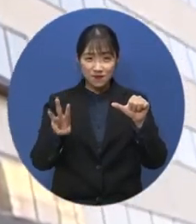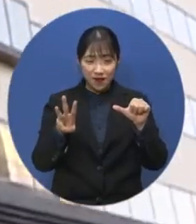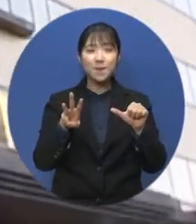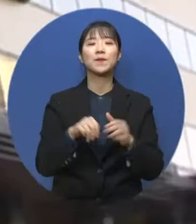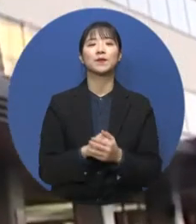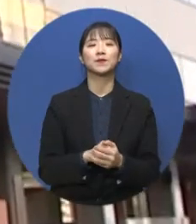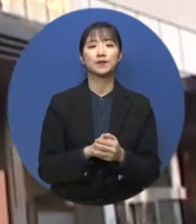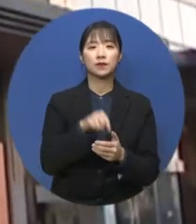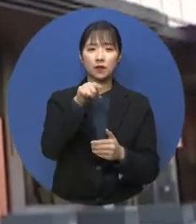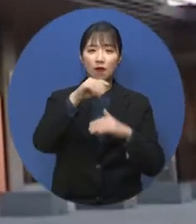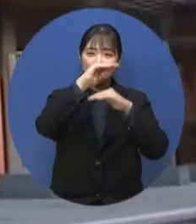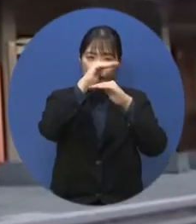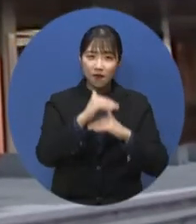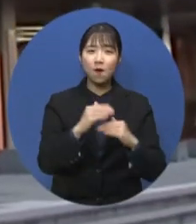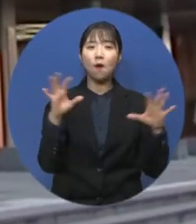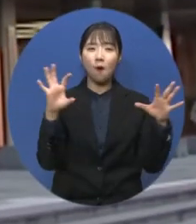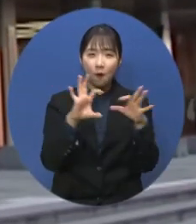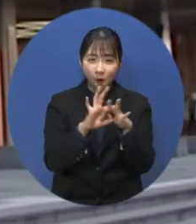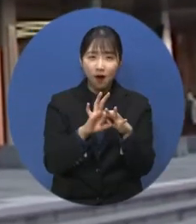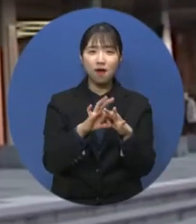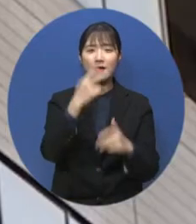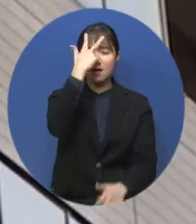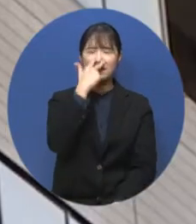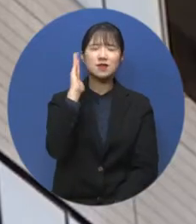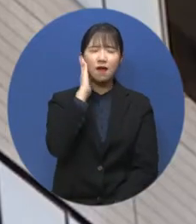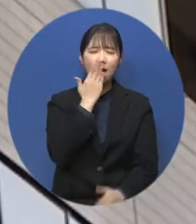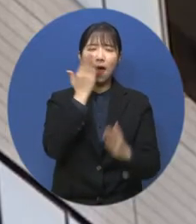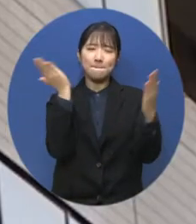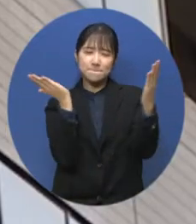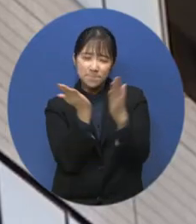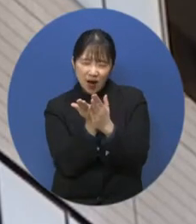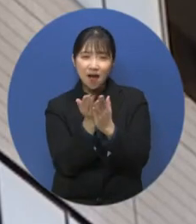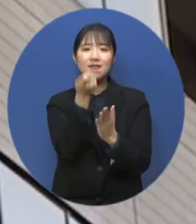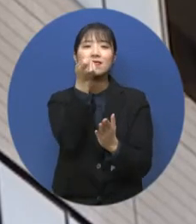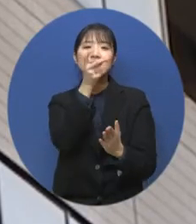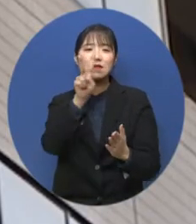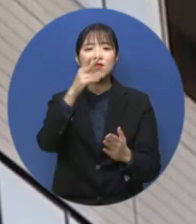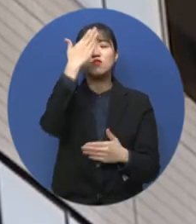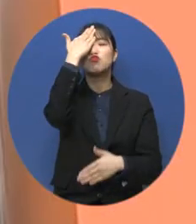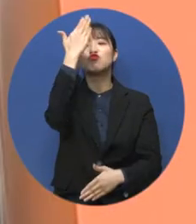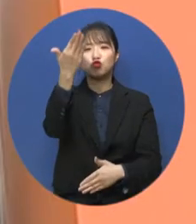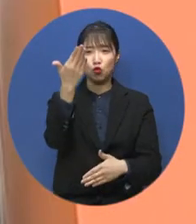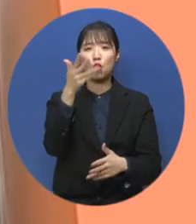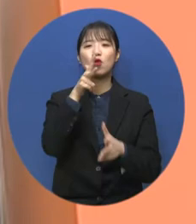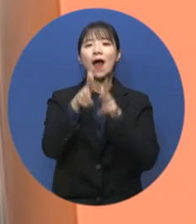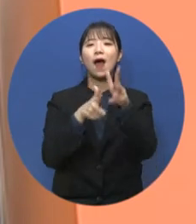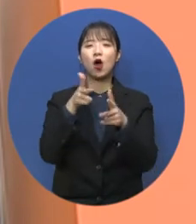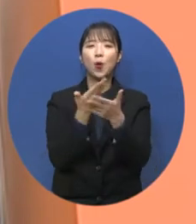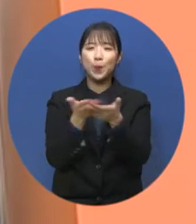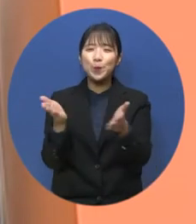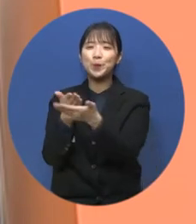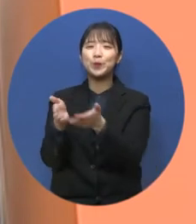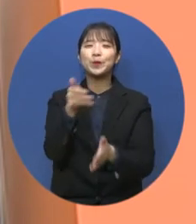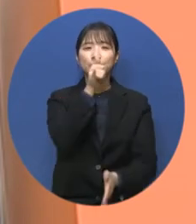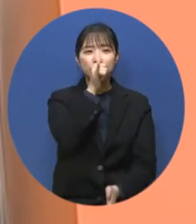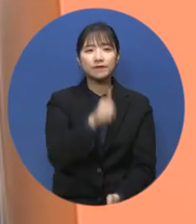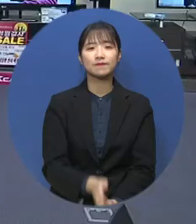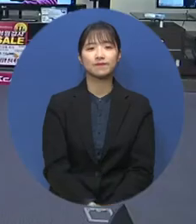방송통신위원회는 이 같은 내용을 담은 시청각 장애인용 맞춤형 TV 무료 보급 사업을 실시한다고